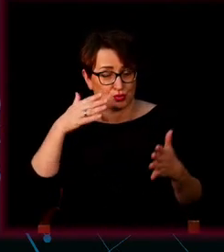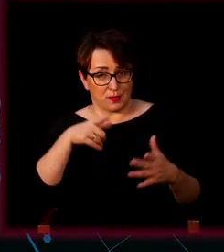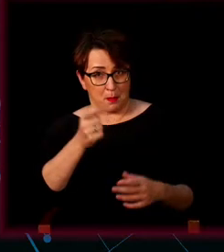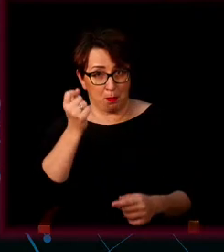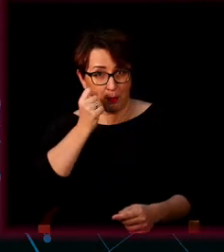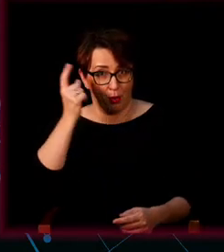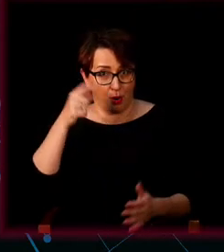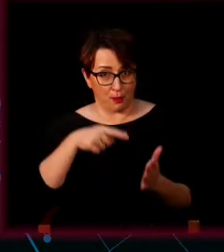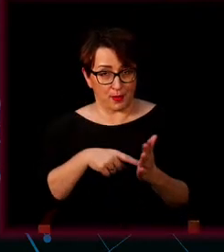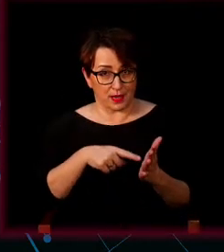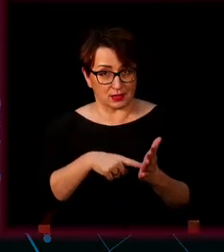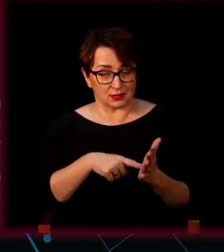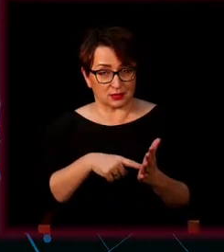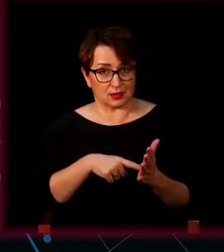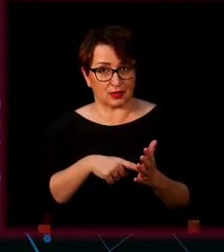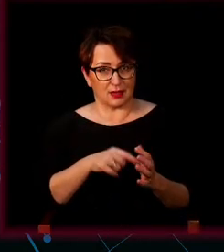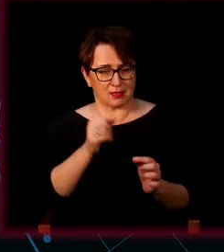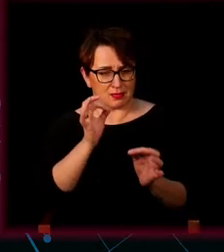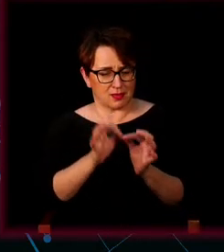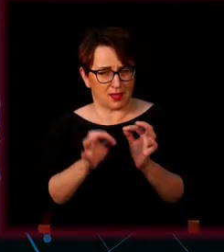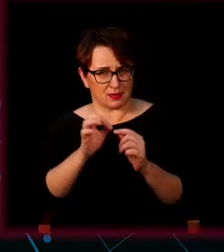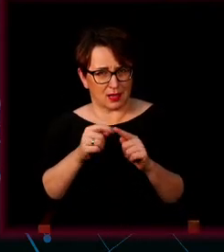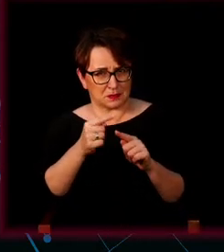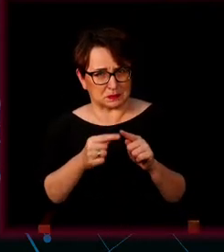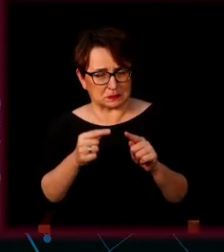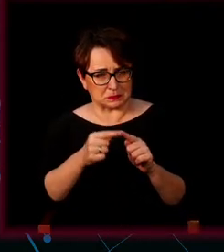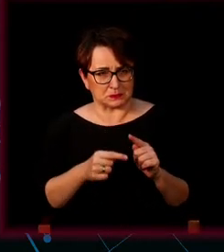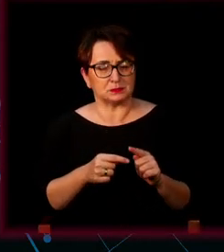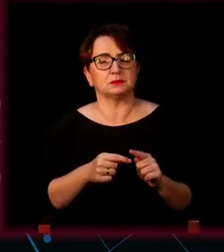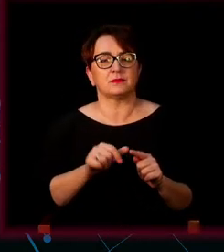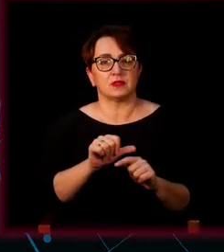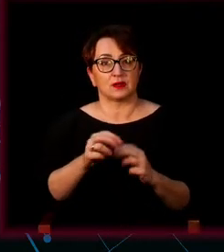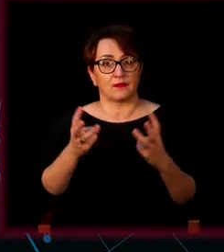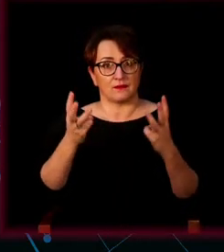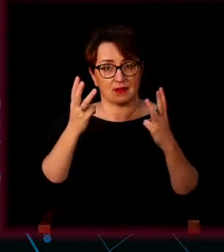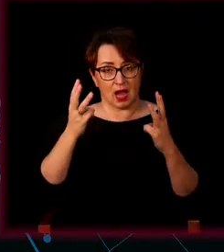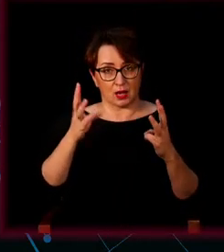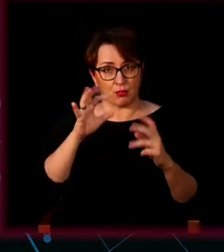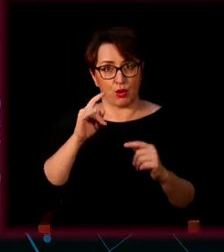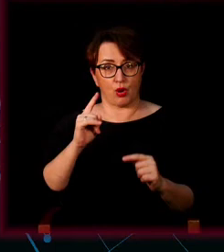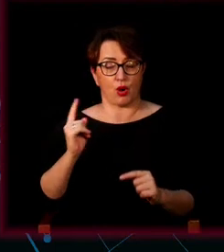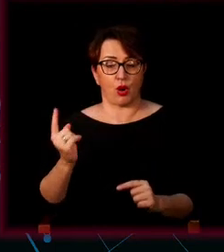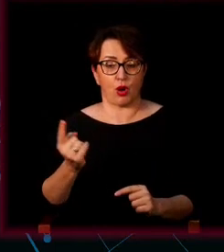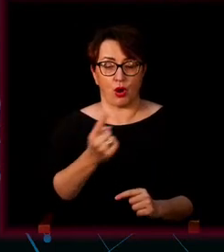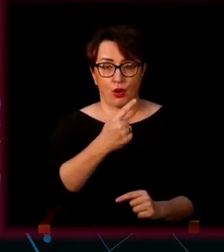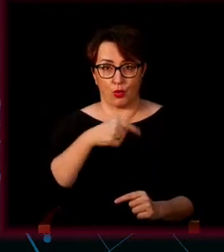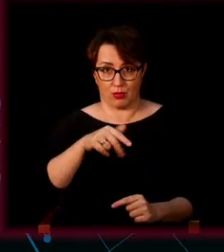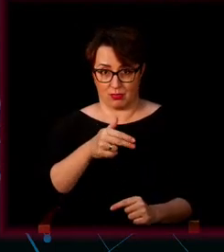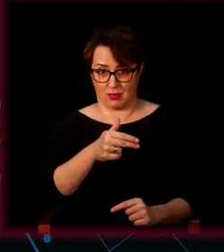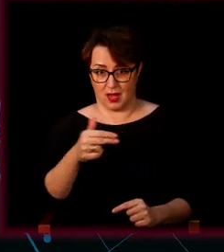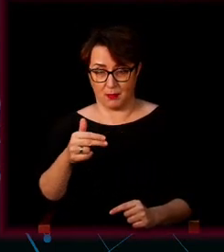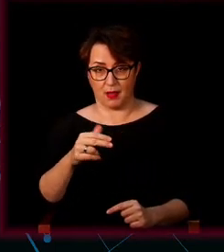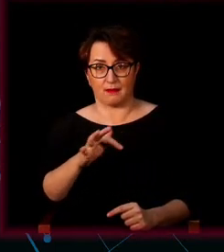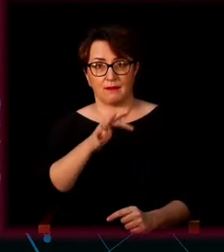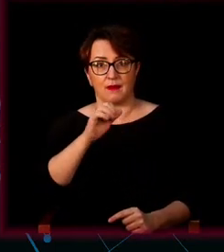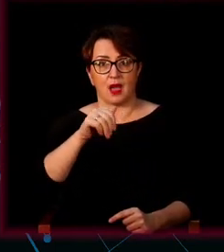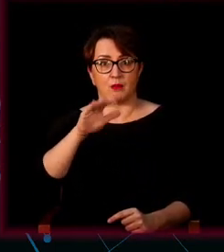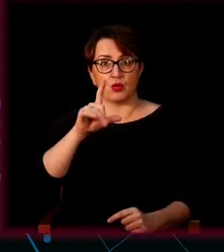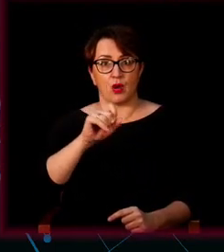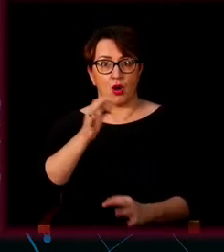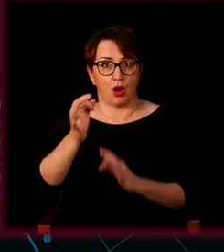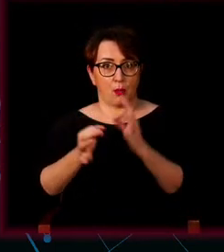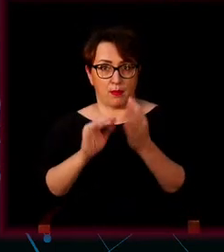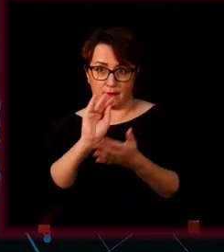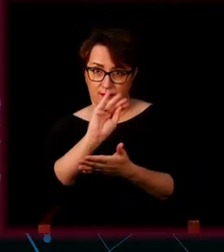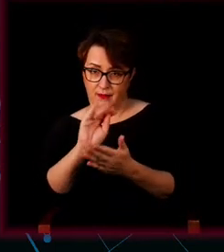pomyśle, na detalach tego pomysłu jest o tyle istotne, że to wokół niego jest usnuta nie tylko fabuła tej powieści, ale